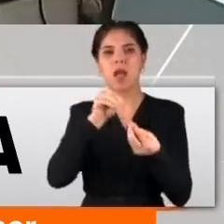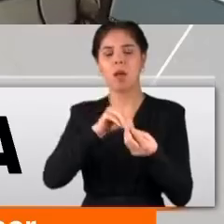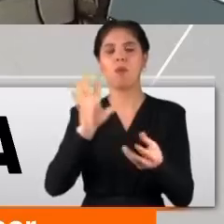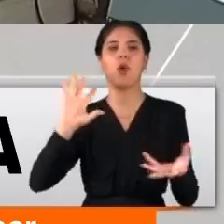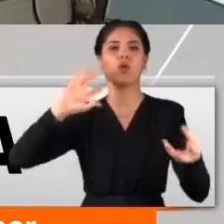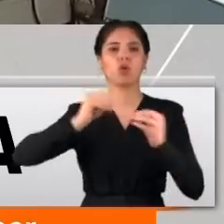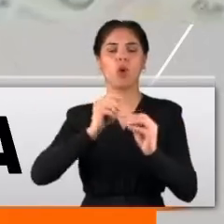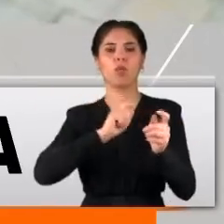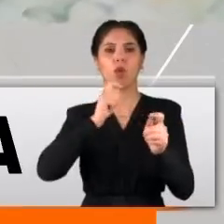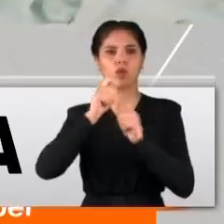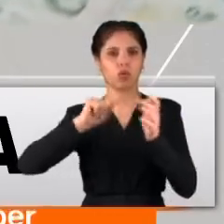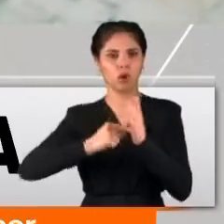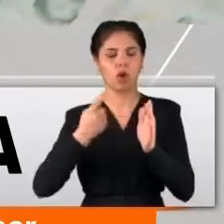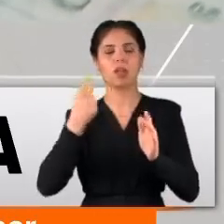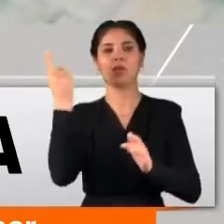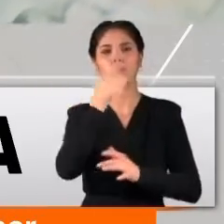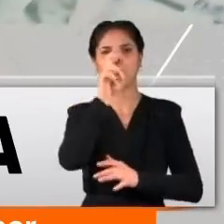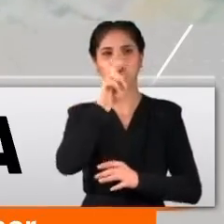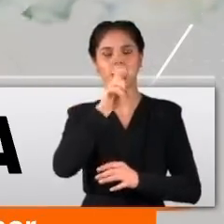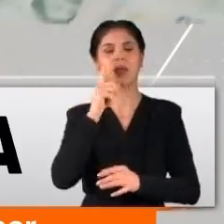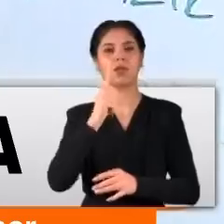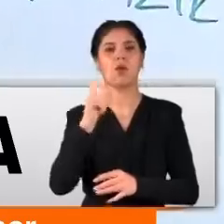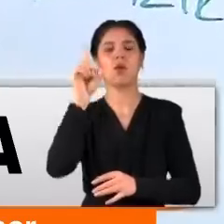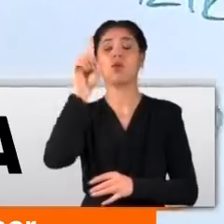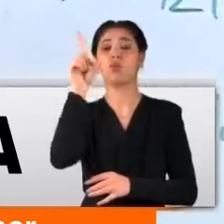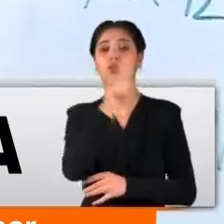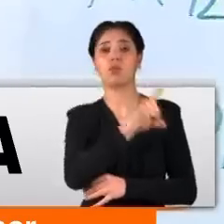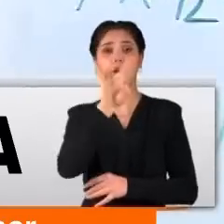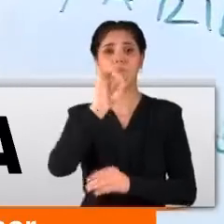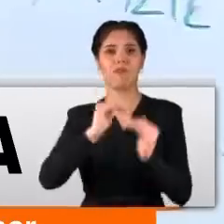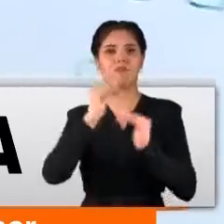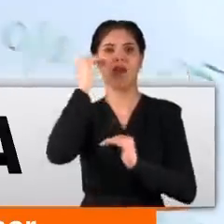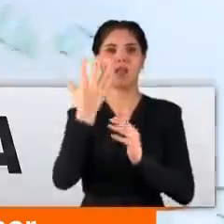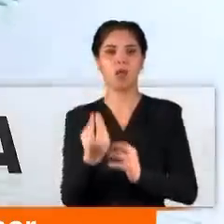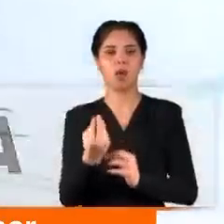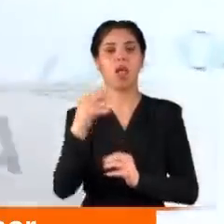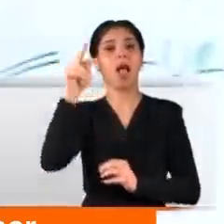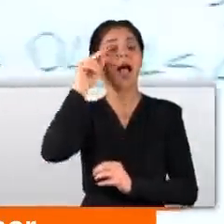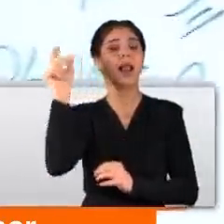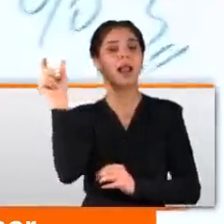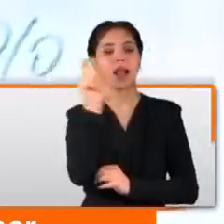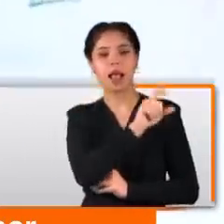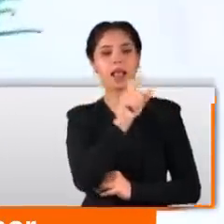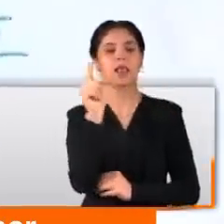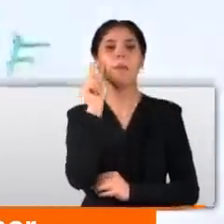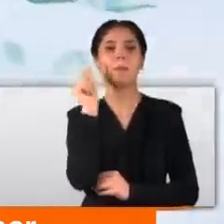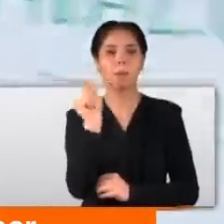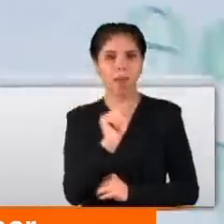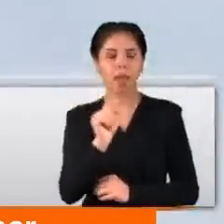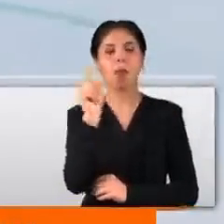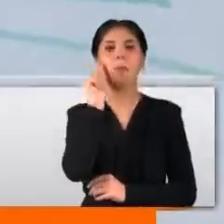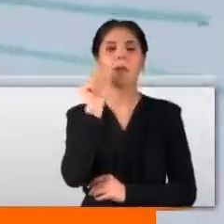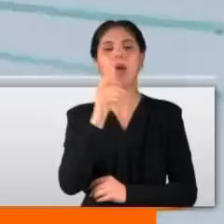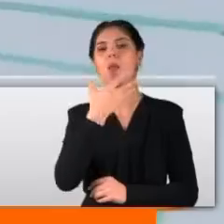kaynaklı %8'lik zamla birlikte %15'i geçti. Aralık ayı enflasyon oranlarına bakıldığında memur ve memur emeklisi için